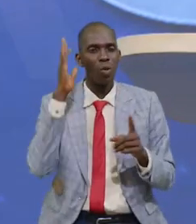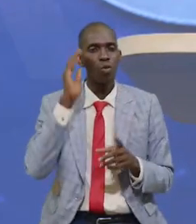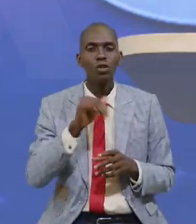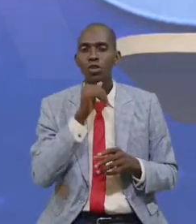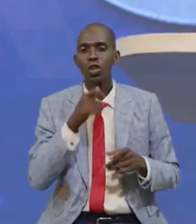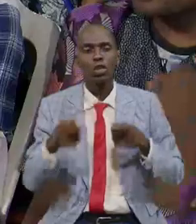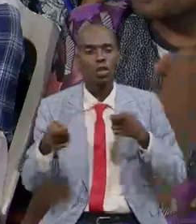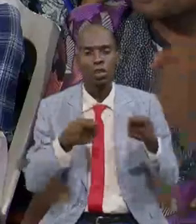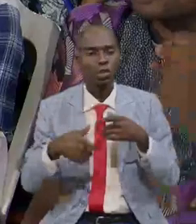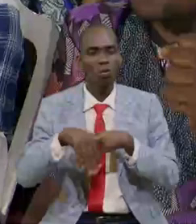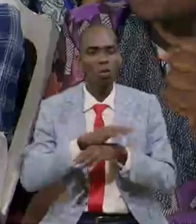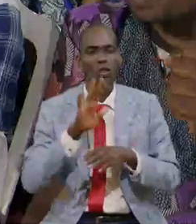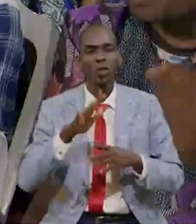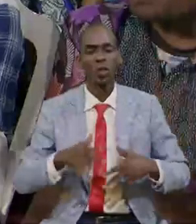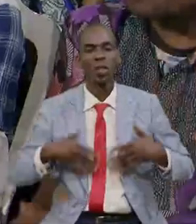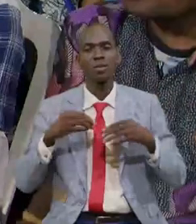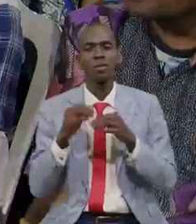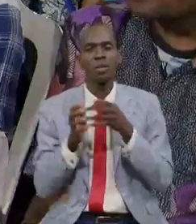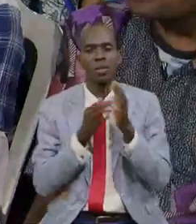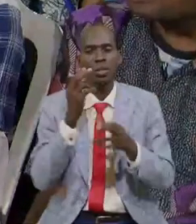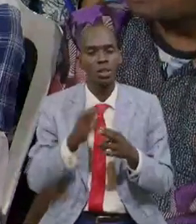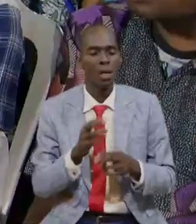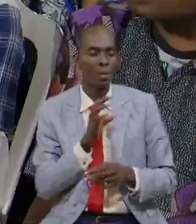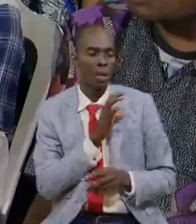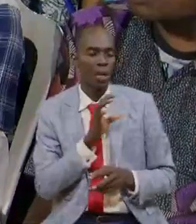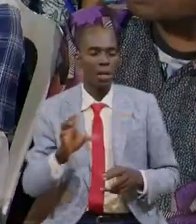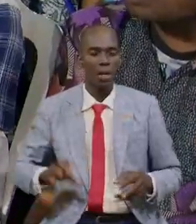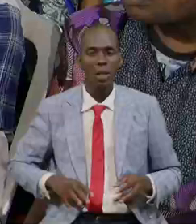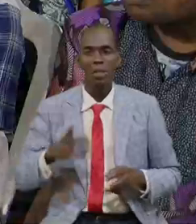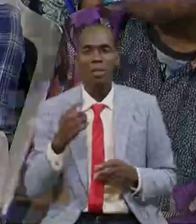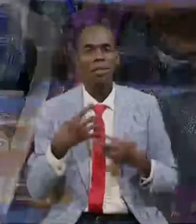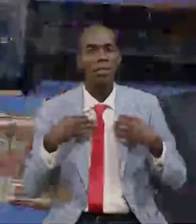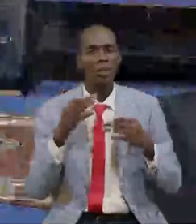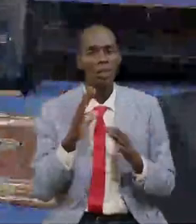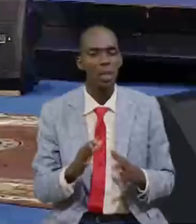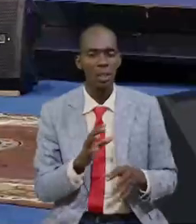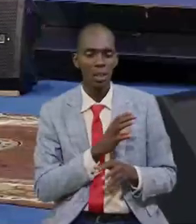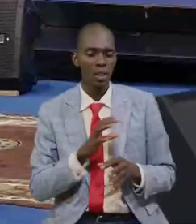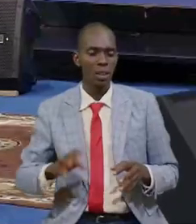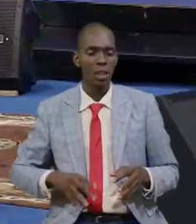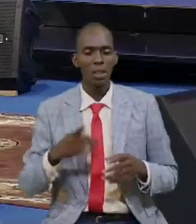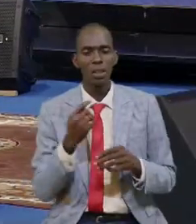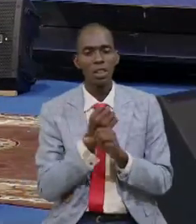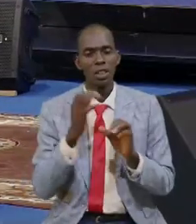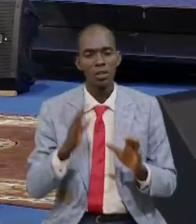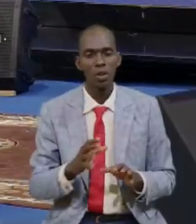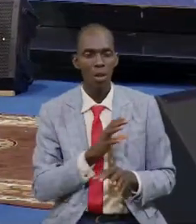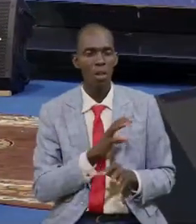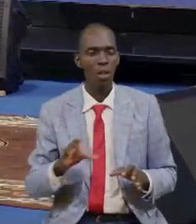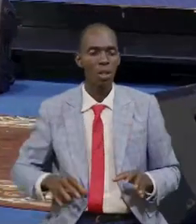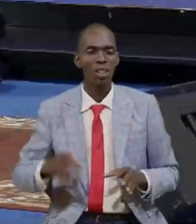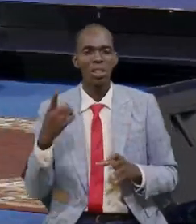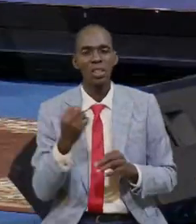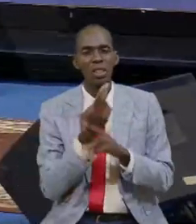vont plus régner dans votre vie. Christ, le guérisseur, Christ le sauveur, Christ